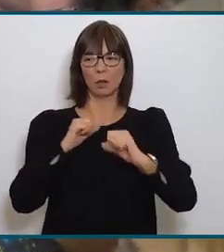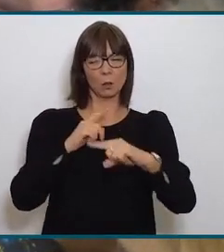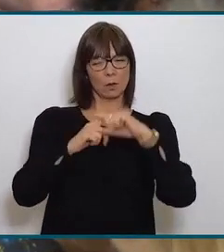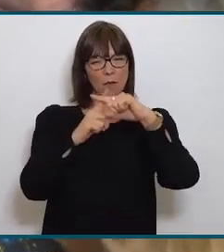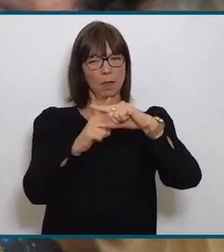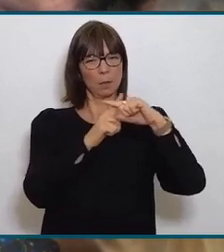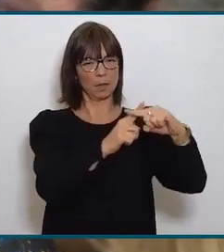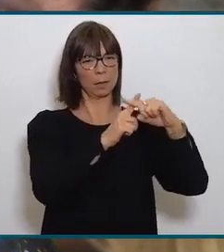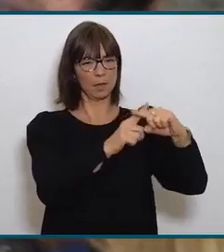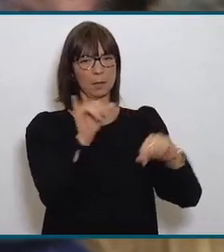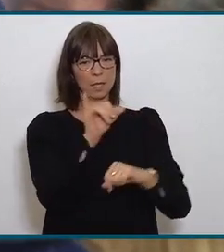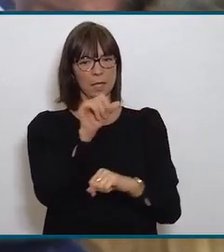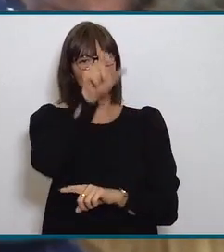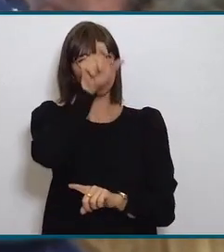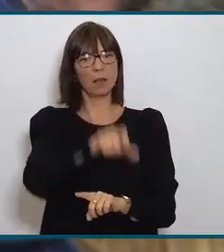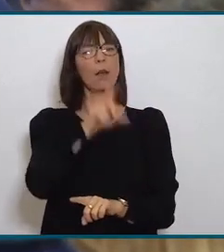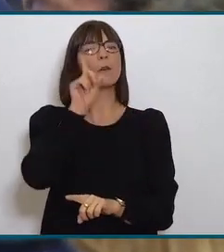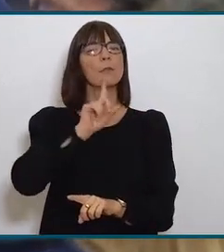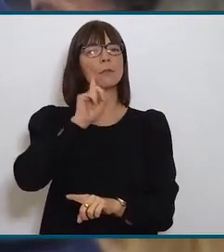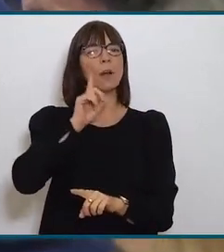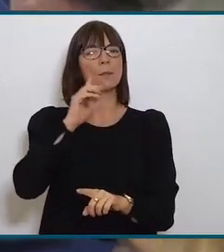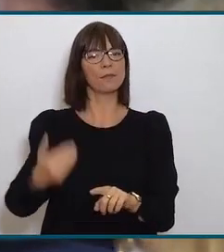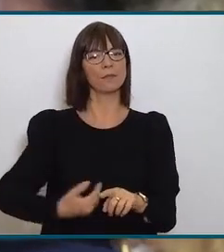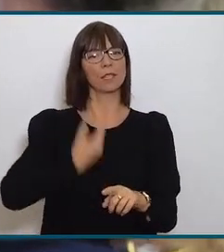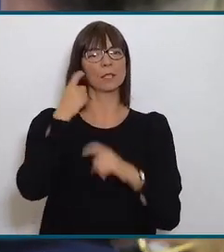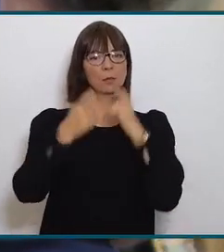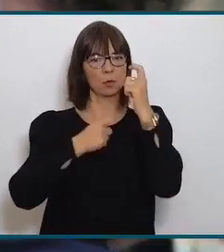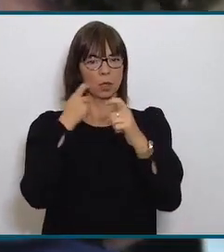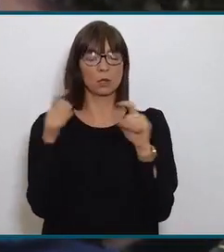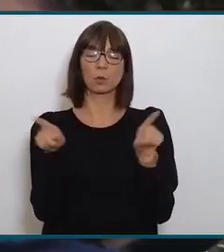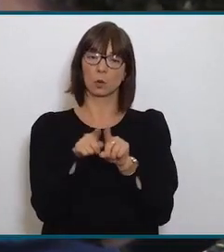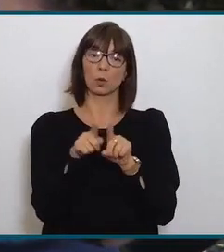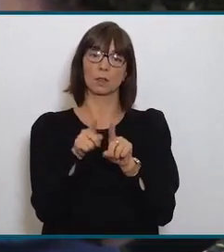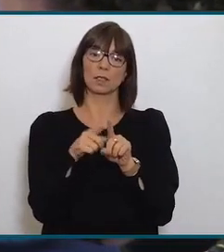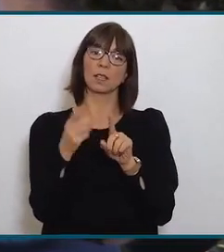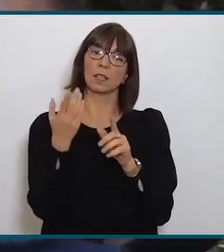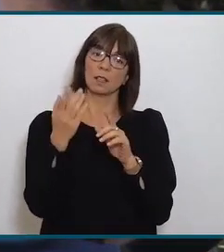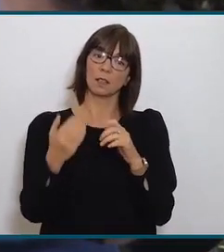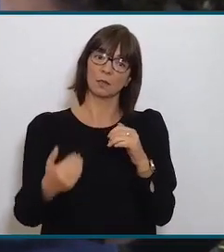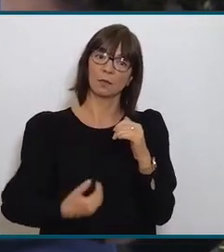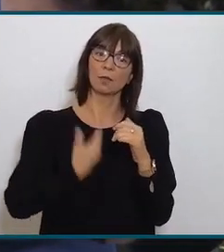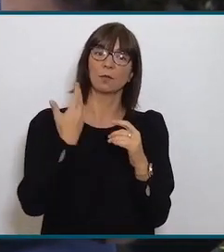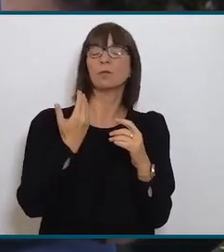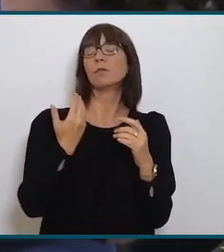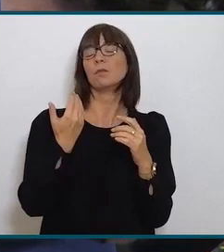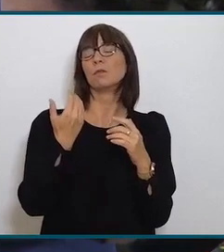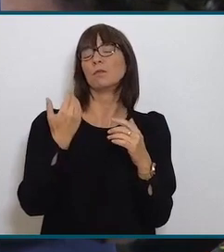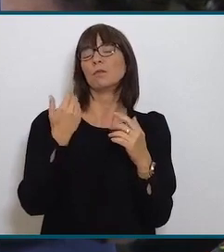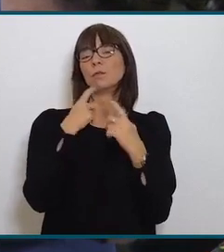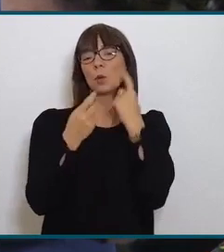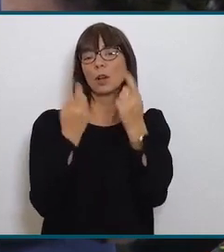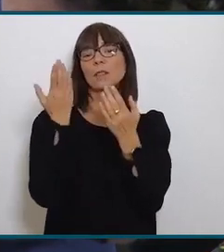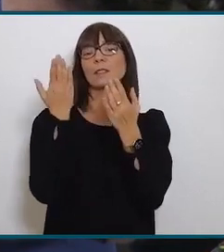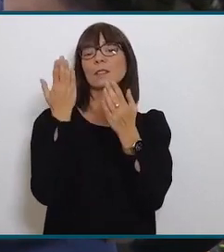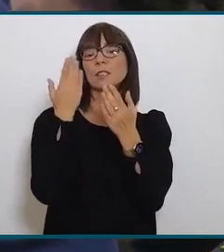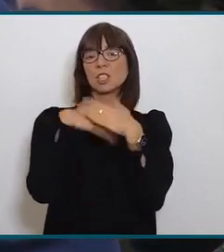pour les femmes victimes des violences ainsi que pour lutter contre les violences intrafamiliales, préoccupation majeure de la majorité